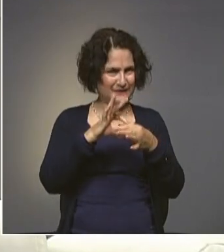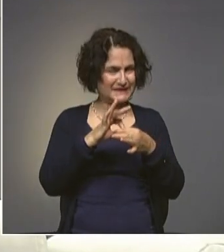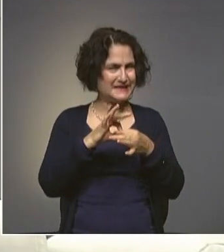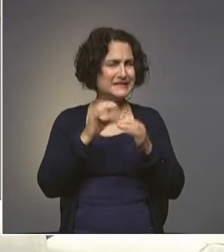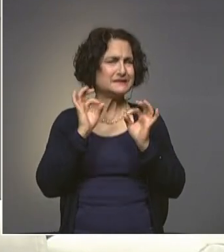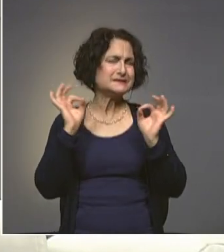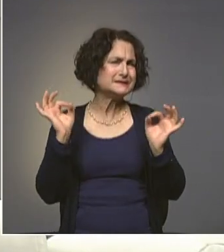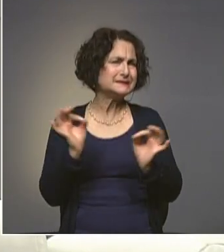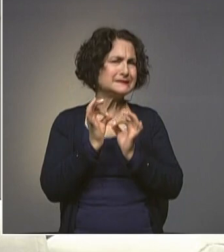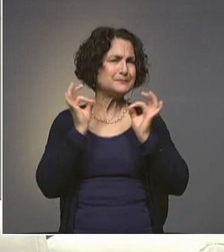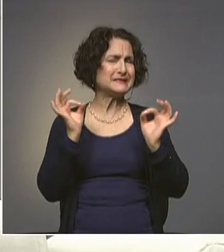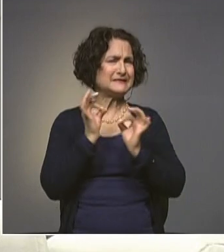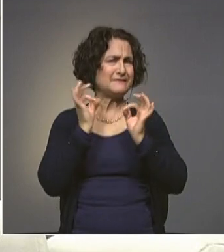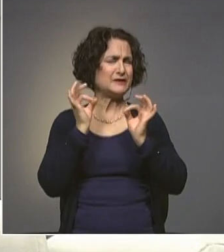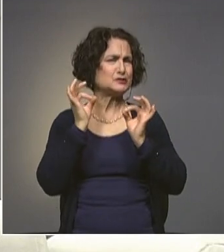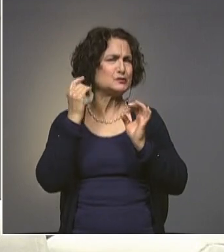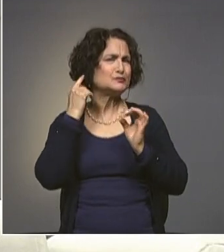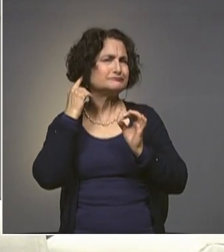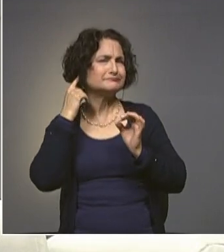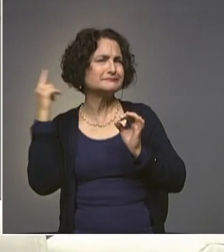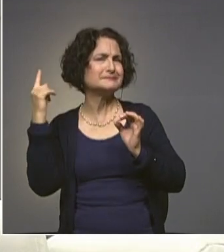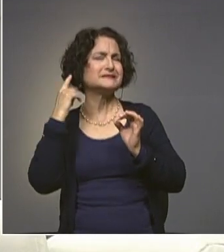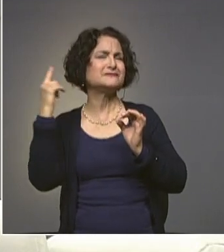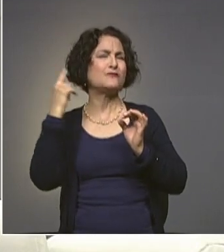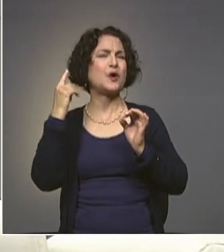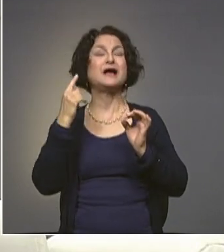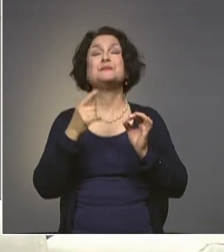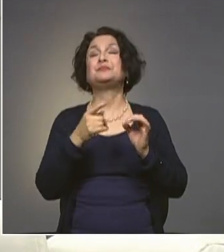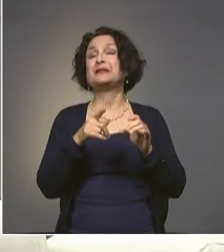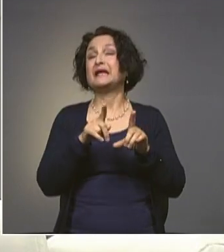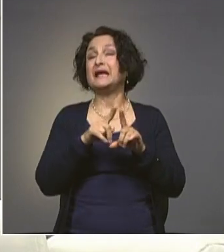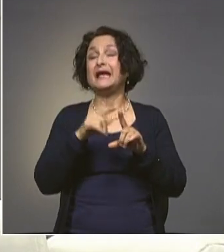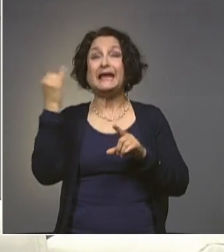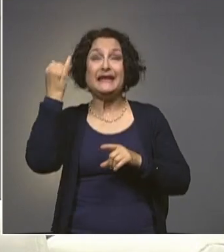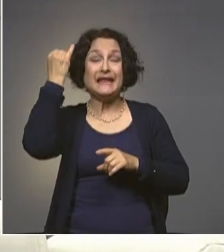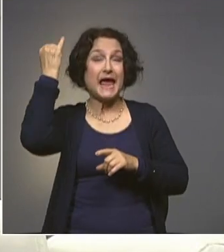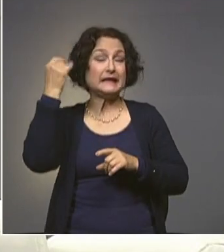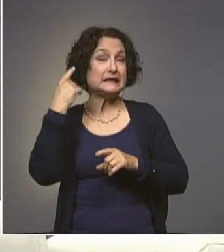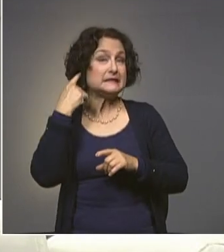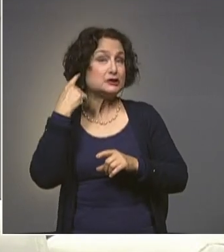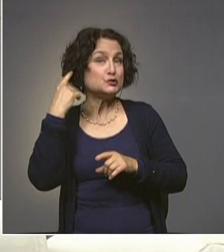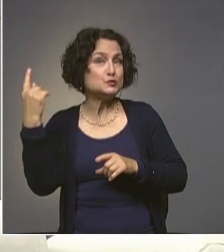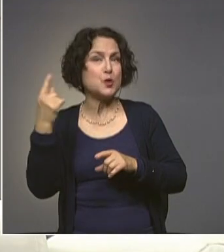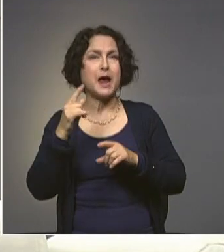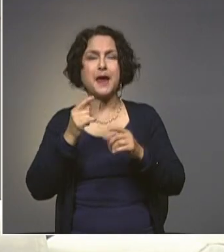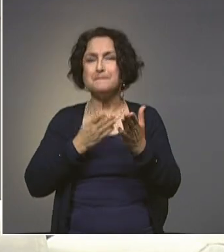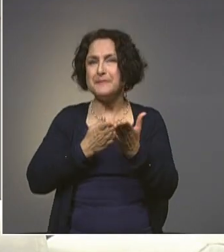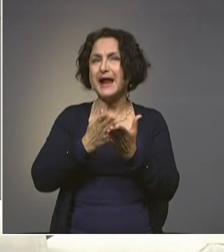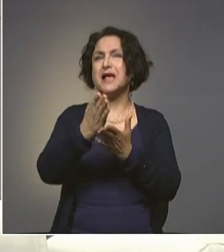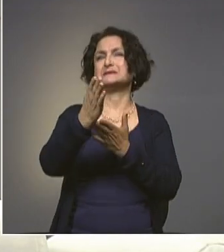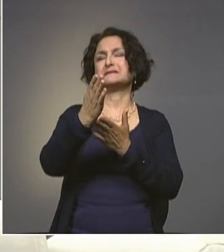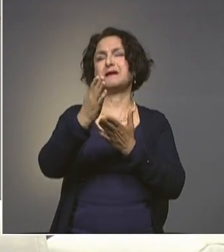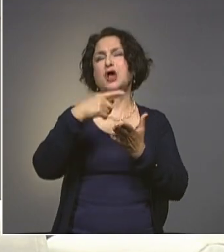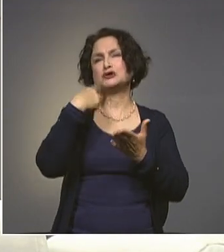специфично звукоизвличане или с специфично интониране. Тоест, идеята е да се чуе през словото, да се чуе и